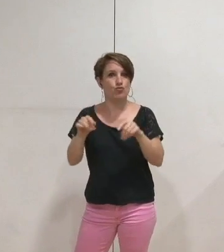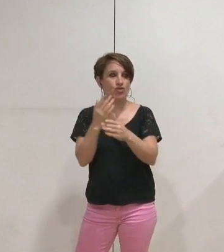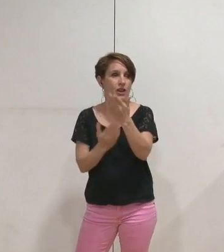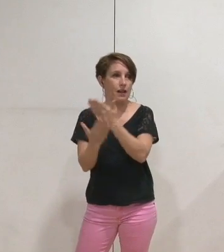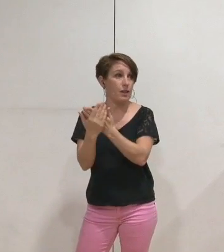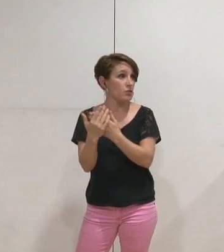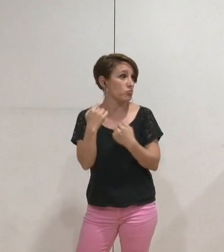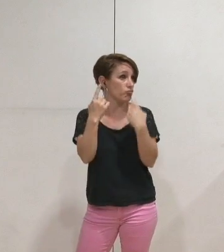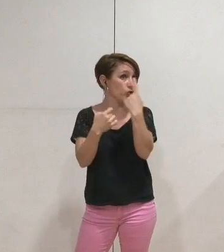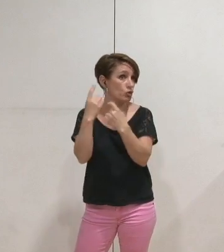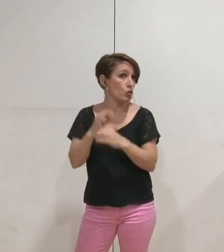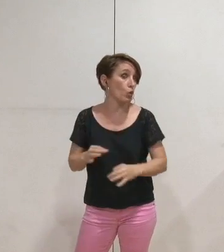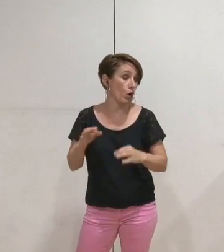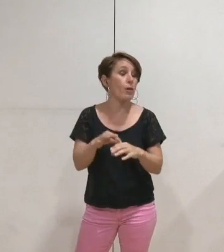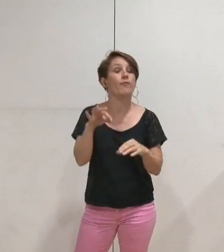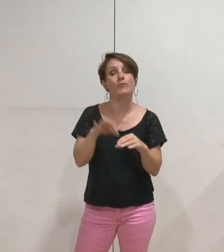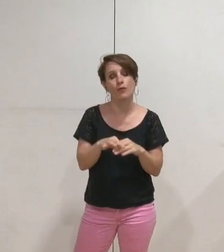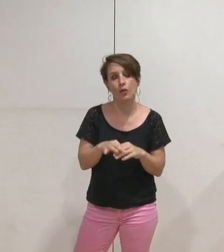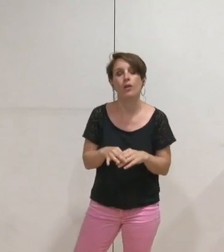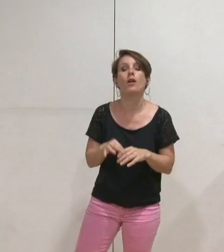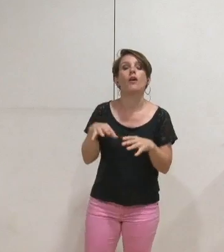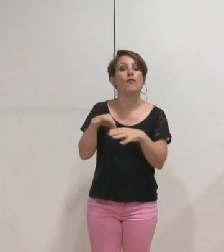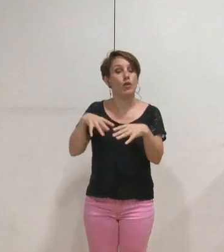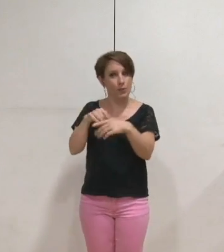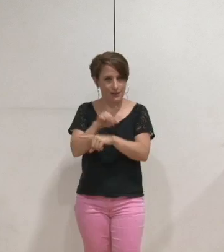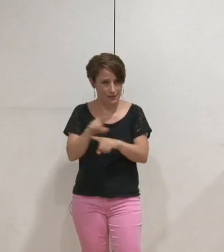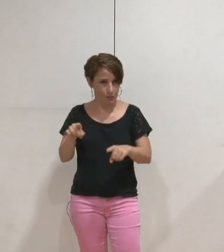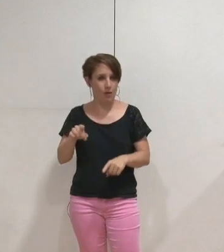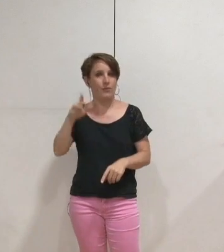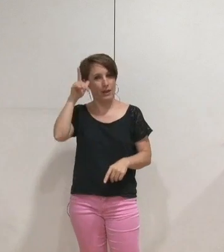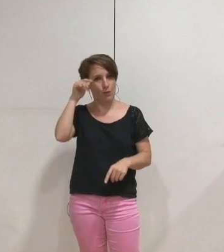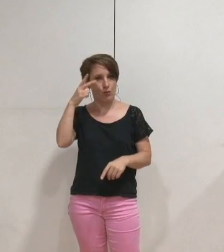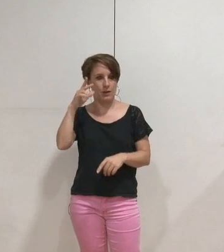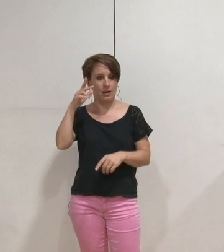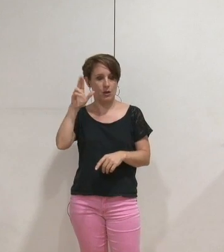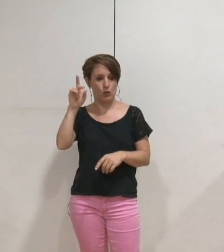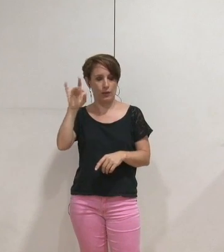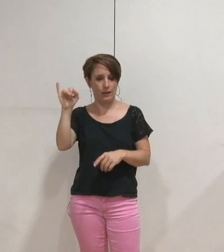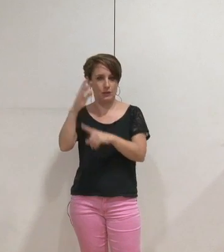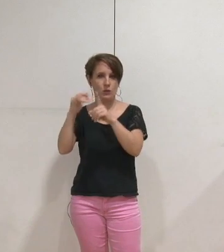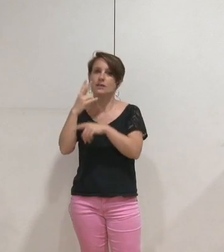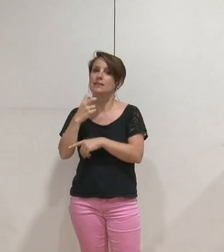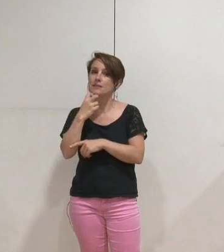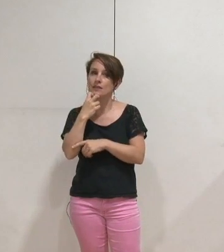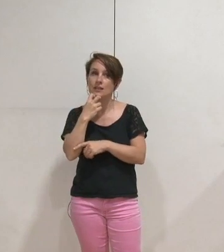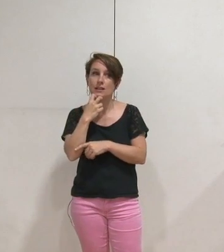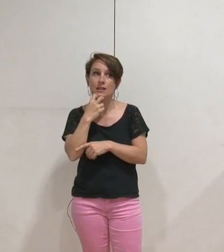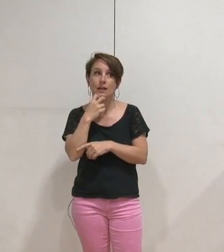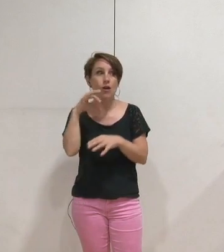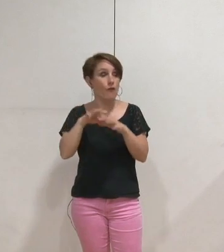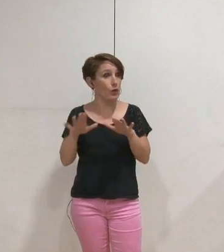j'imagine je la mets au voix qui ne prend pas part au vote républicain udi société civile qui